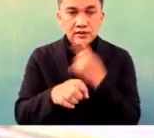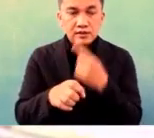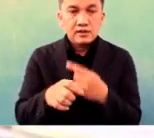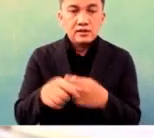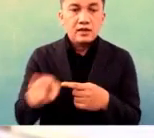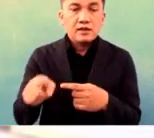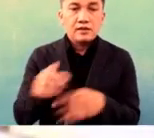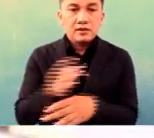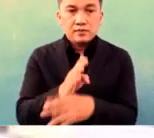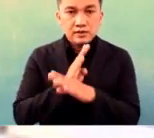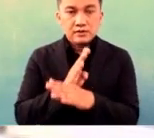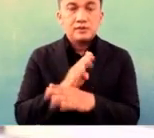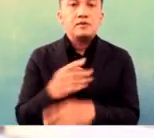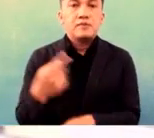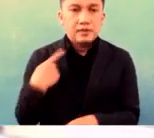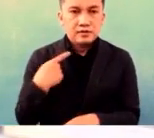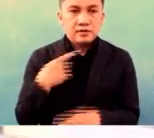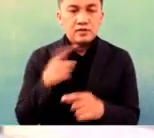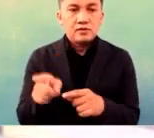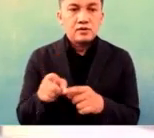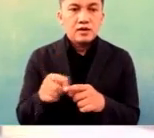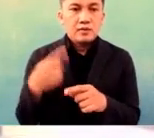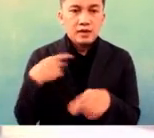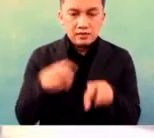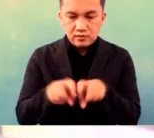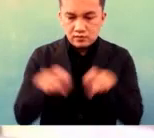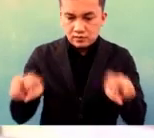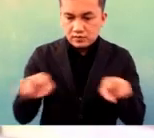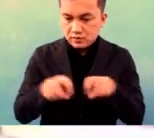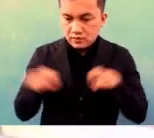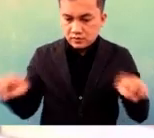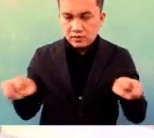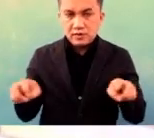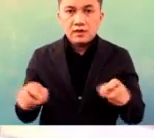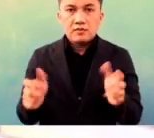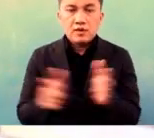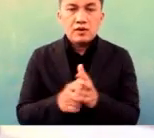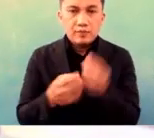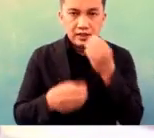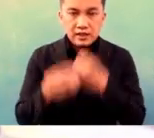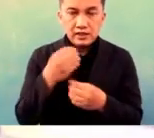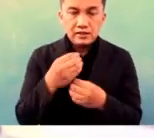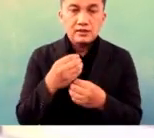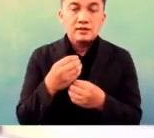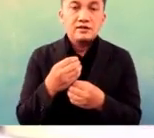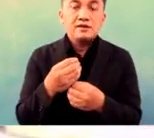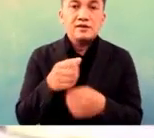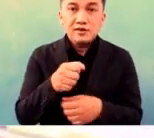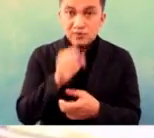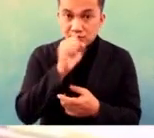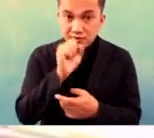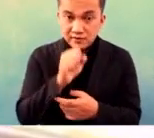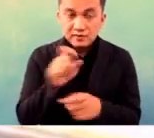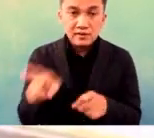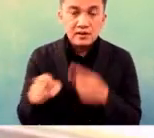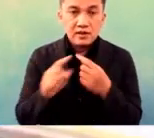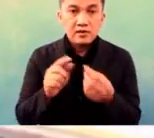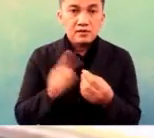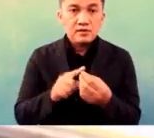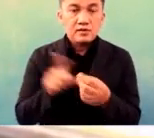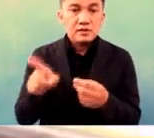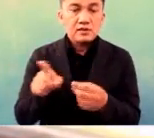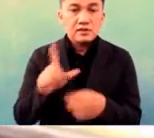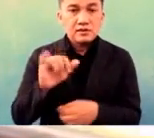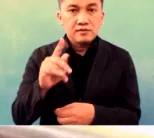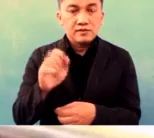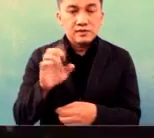panonood dito. Kumpiyansa rin sila maraming manonood sa mga big screen at malaking tulong ito sa industriya ngayong Burr Month. Kabilang nga sa mga showing